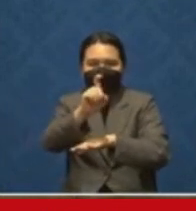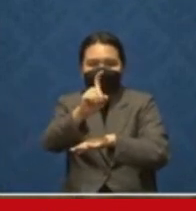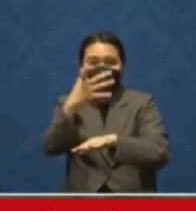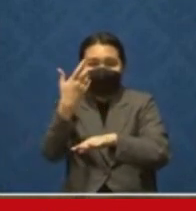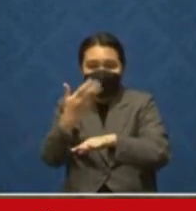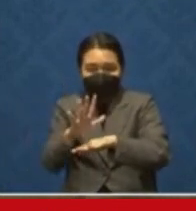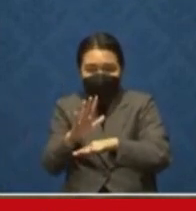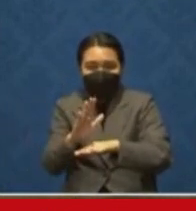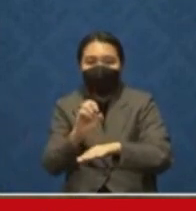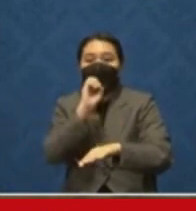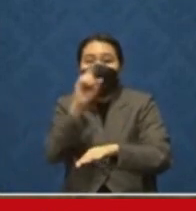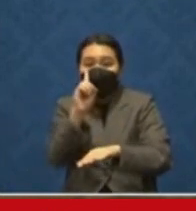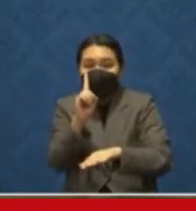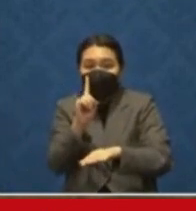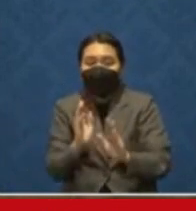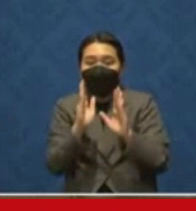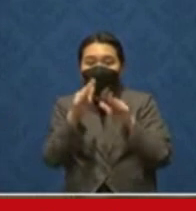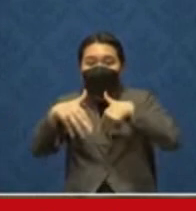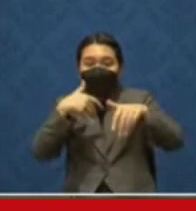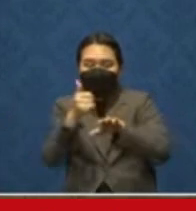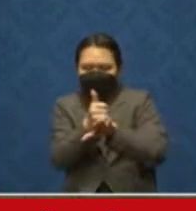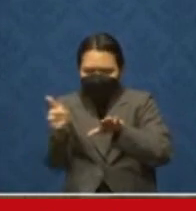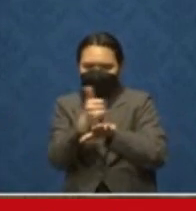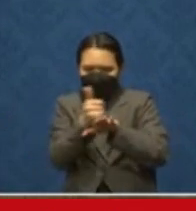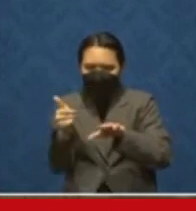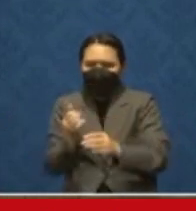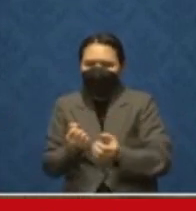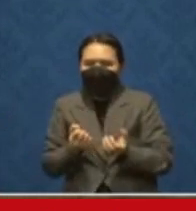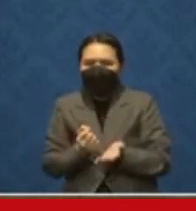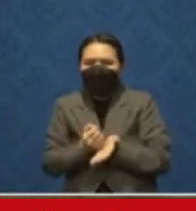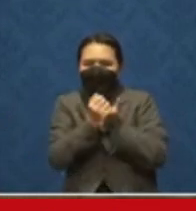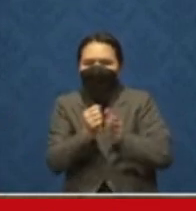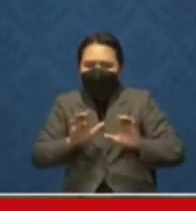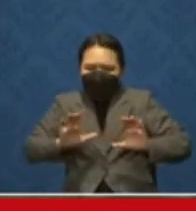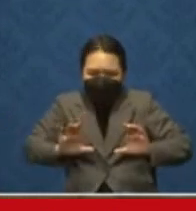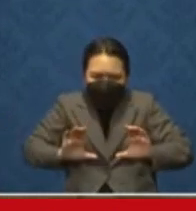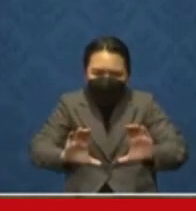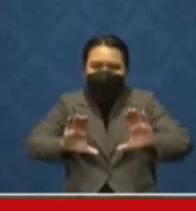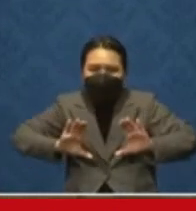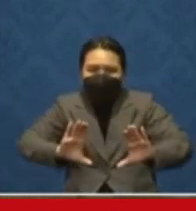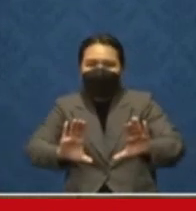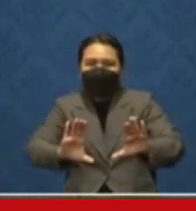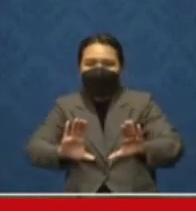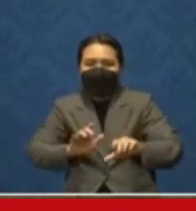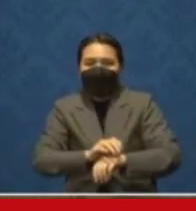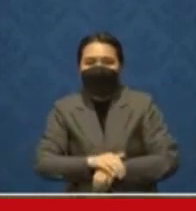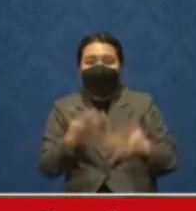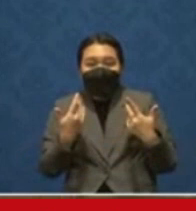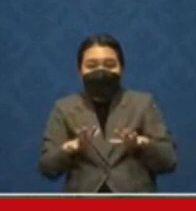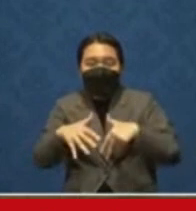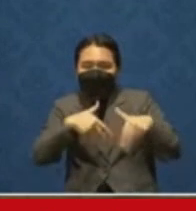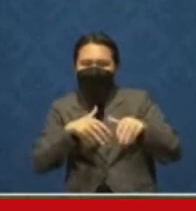โชเฟอร์พานรถมาติดหล่มถ้าติดลมมาหลายปีแล้วมีโชเฟอร์โดดลงรถ